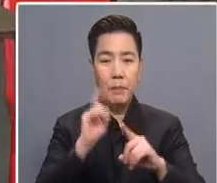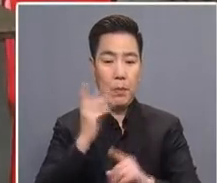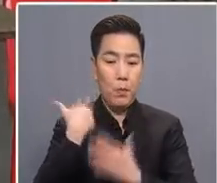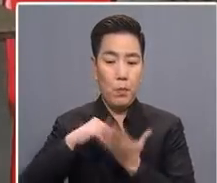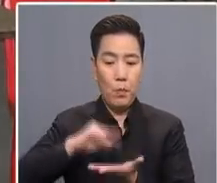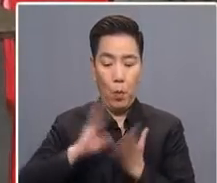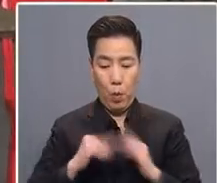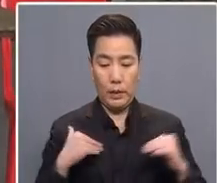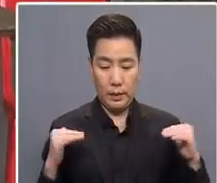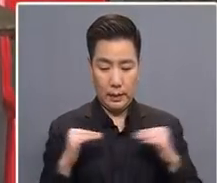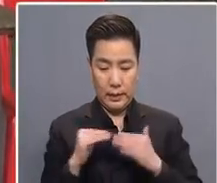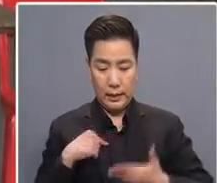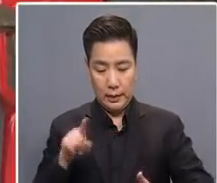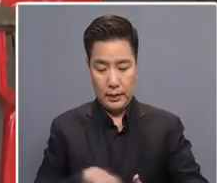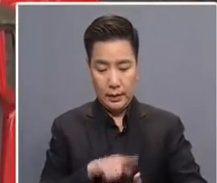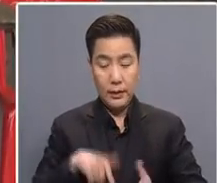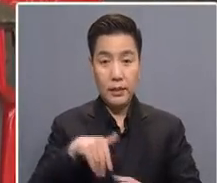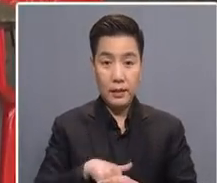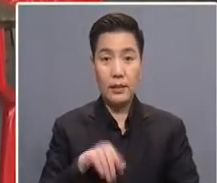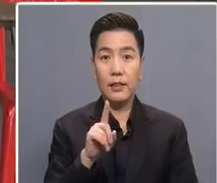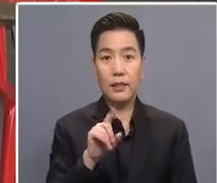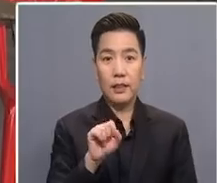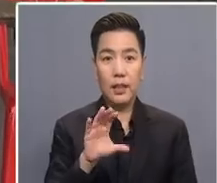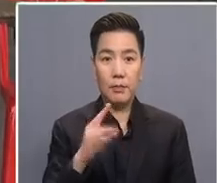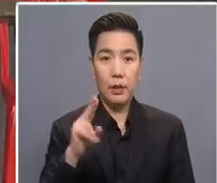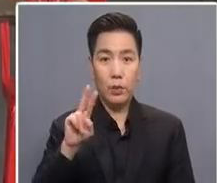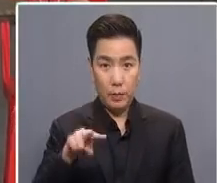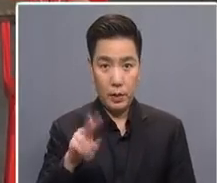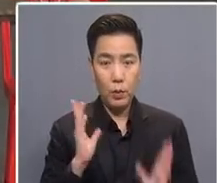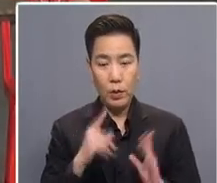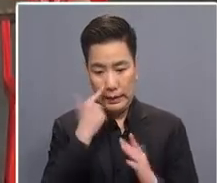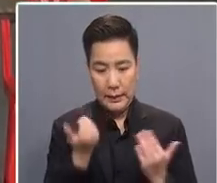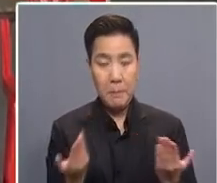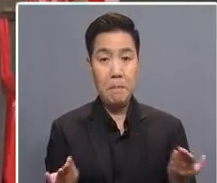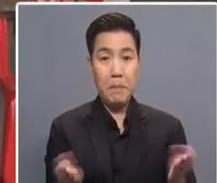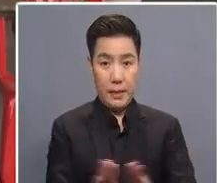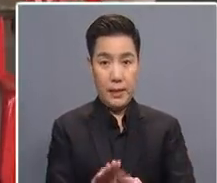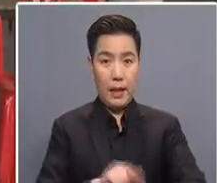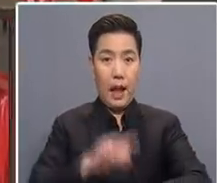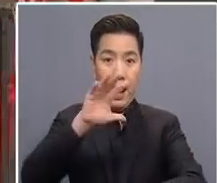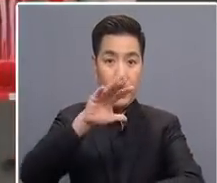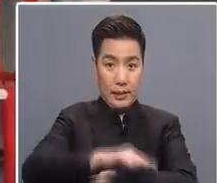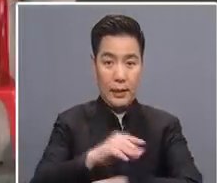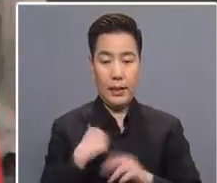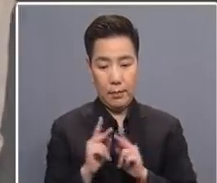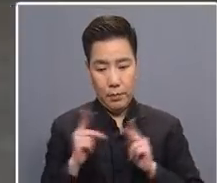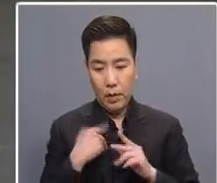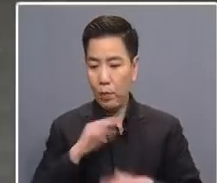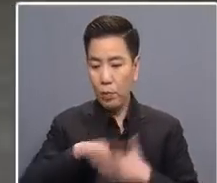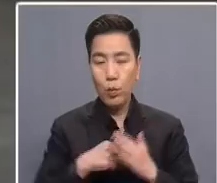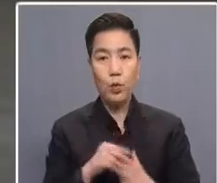จากจำนวนผู้มีสิทธิ์เลือกตั้งกว่า 152,000 คนค่ะซึ่งภายหลังการปิดหีบในเวลา 17:00 น.กรรมการประจำหน่วยเลือกตั้งทั้